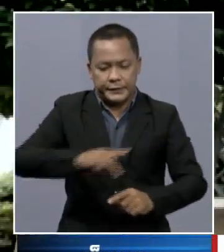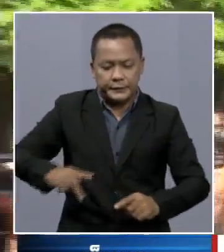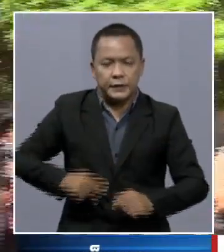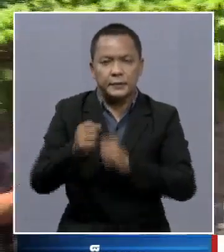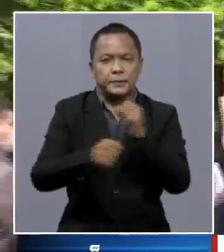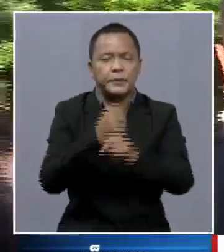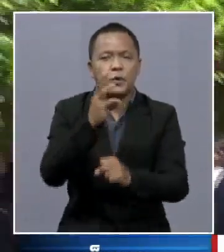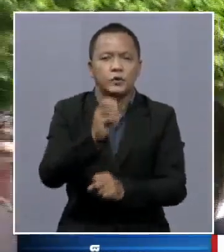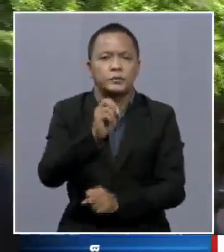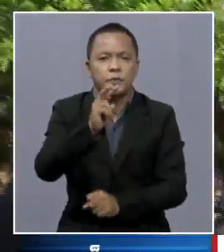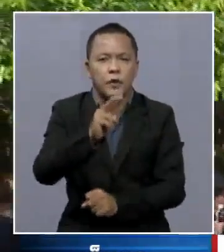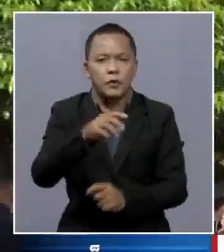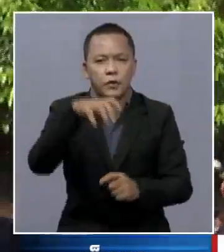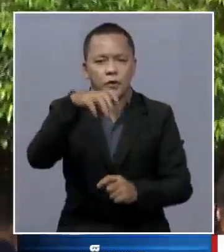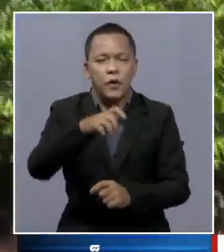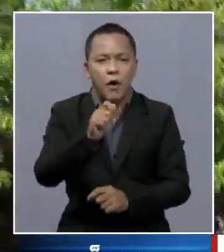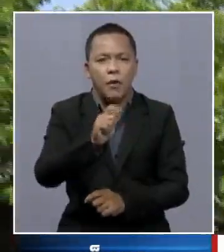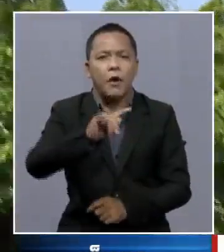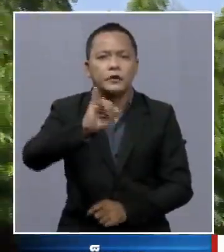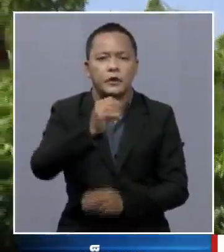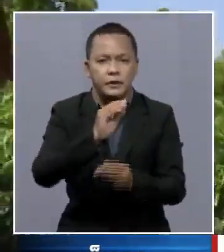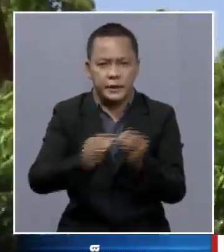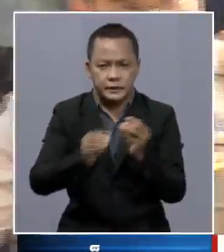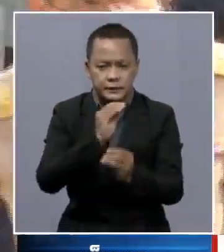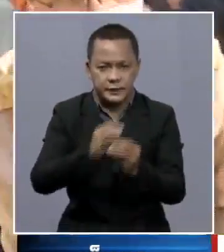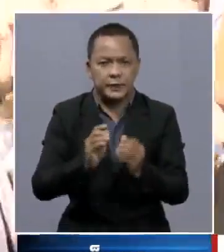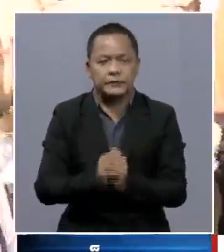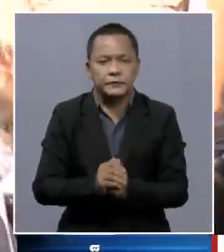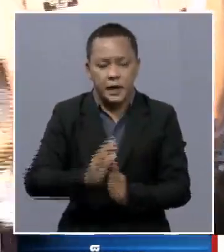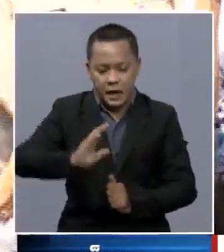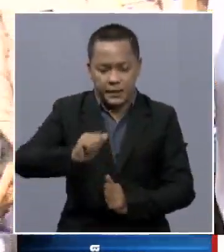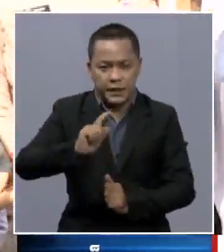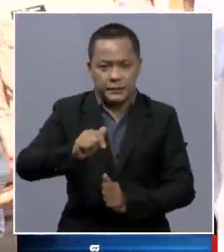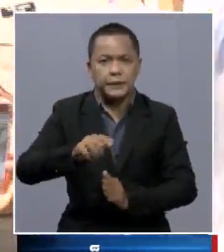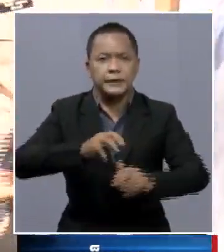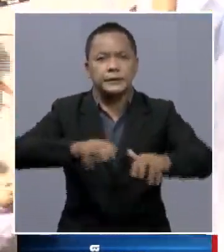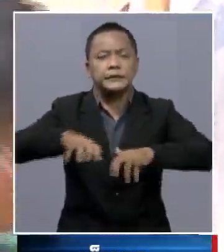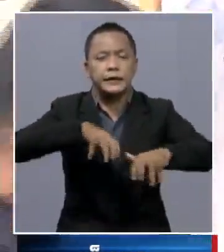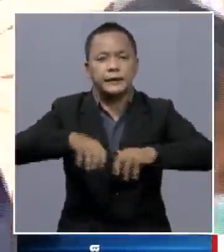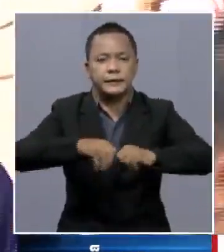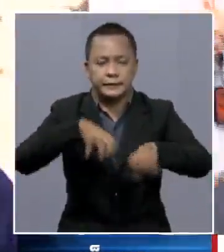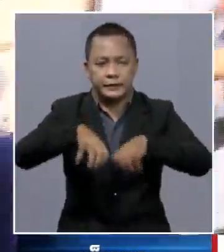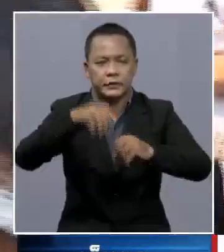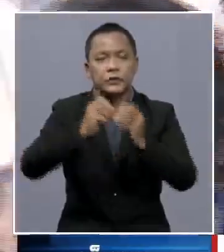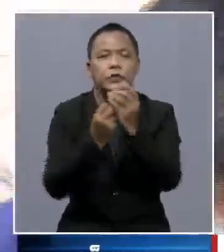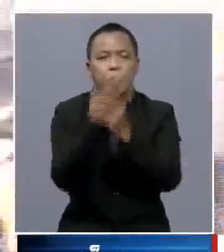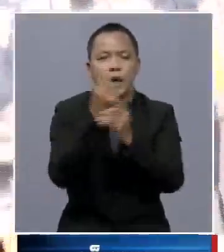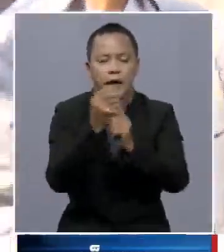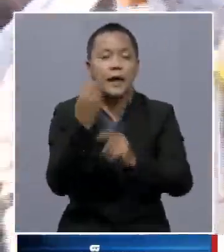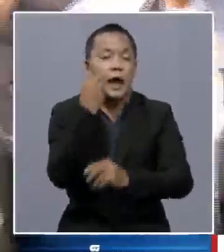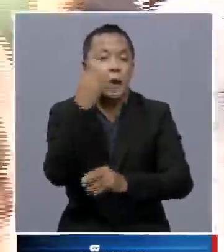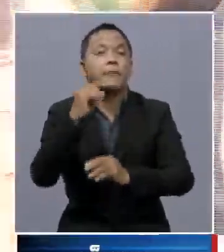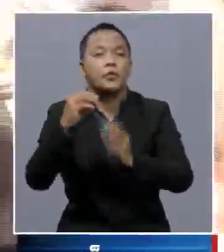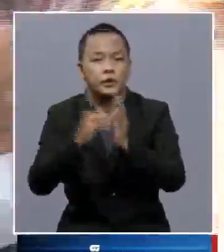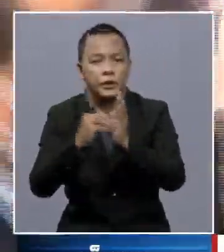ษปี 62ที่องการบริหารสวจหวดชะเชิงเศรว ตำบบางแก้วอำเภอเมืองได้ดเดนการนะครั แลวกจะเดนทกบรงเทพมหาน